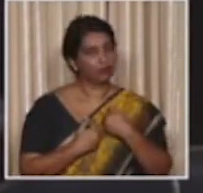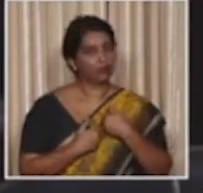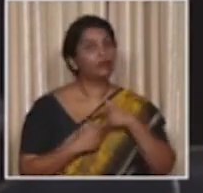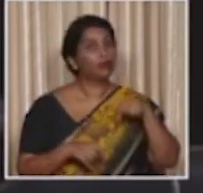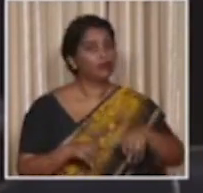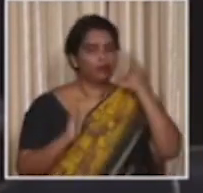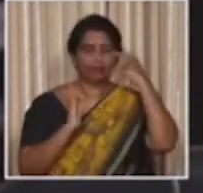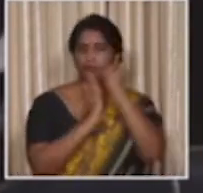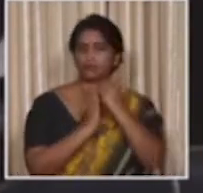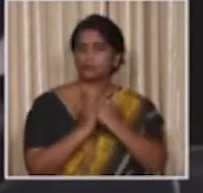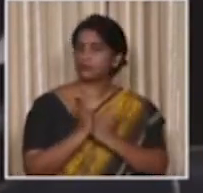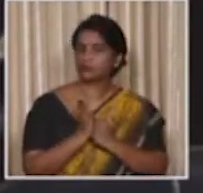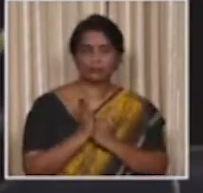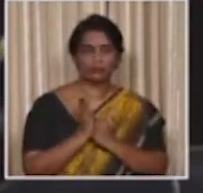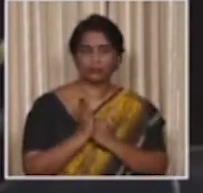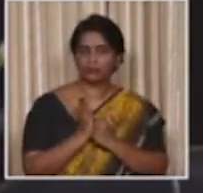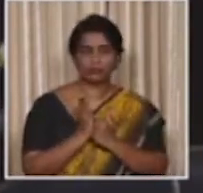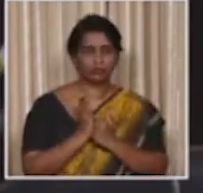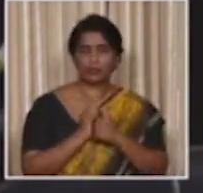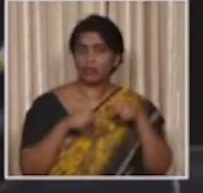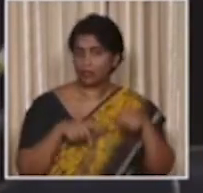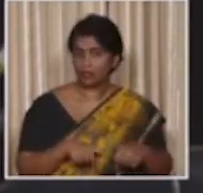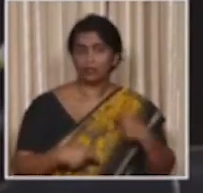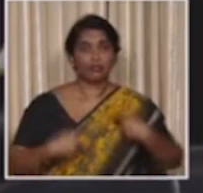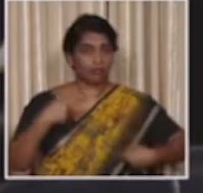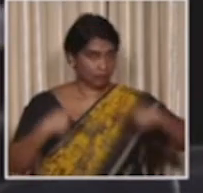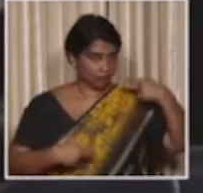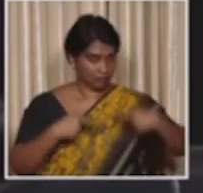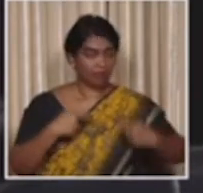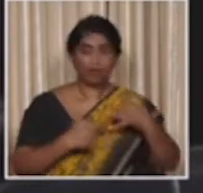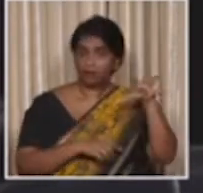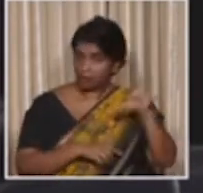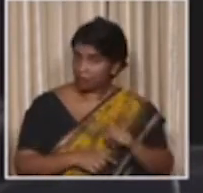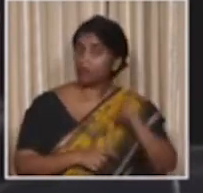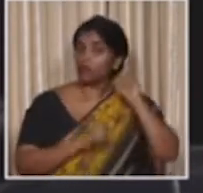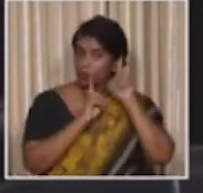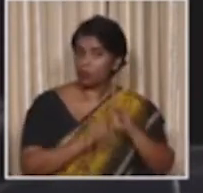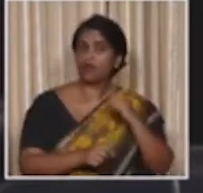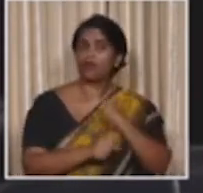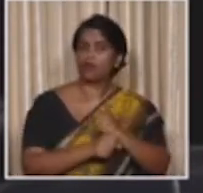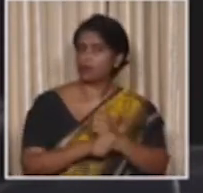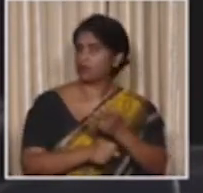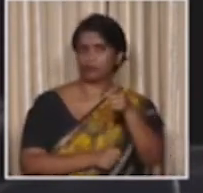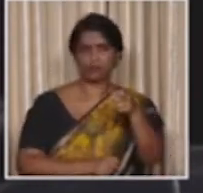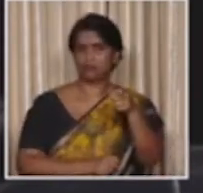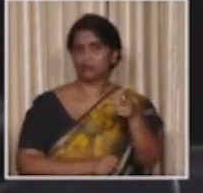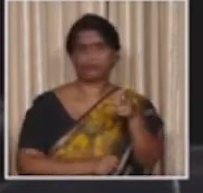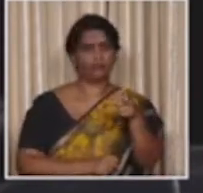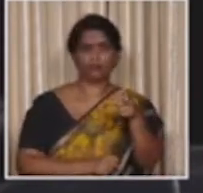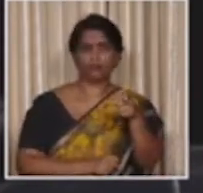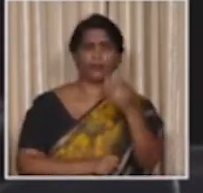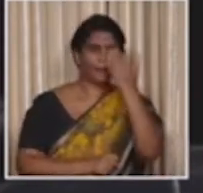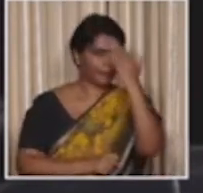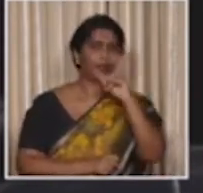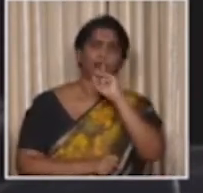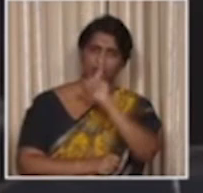මේ යෝජනාව මේ අද වාදයේ විවාදයට ගන්නවා නම් ඒක ආණ්ඩු පක්ෂයේ මේ මේ කරුණා